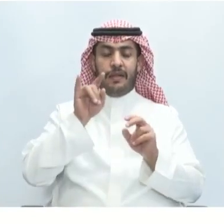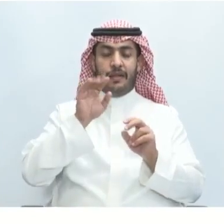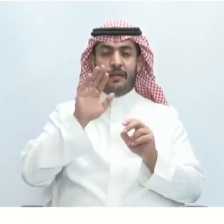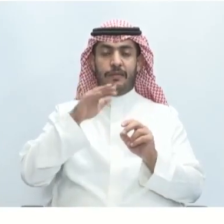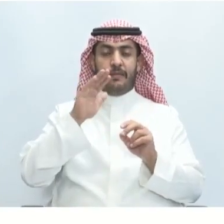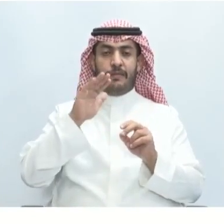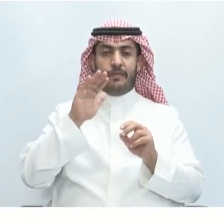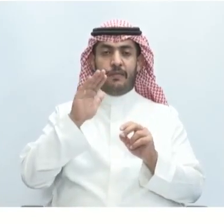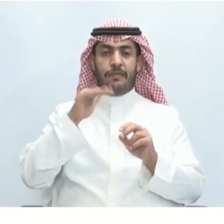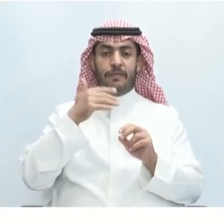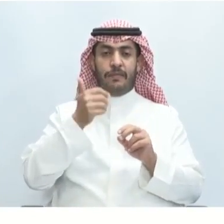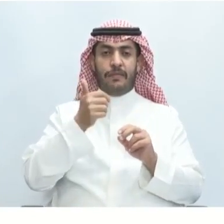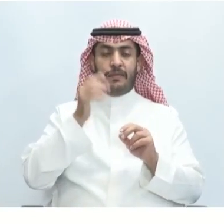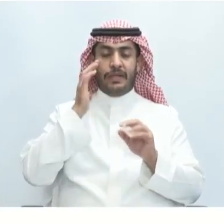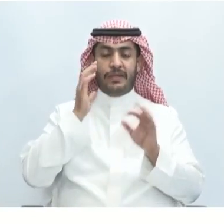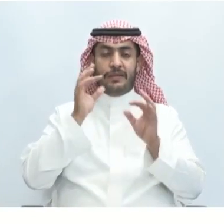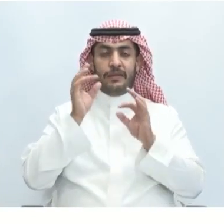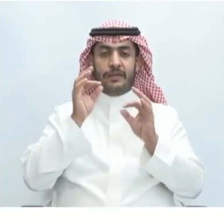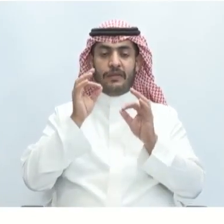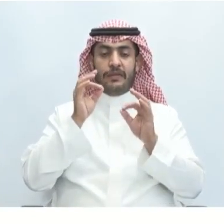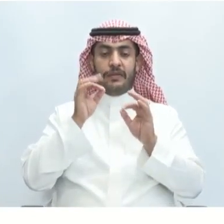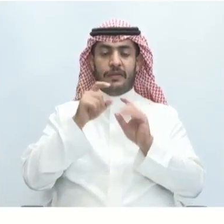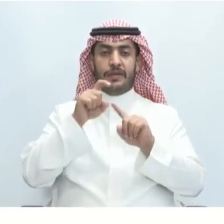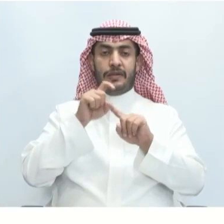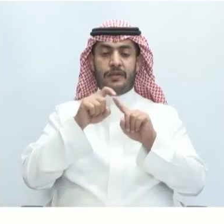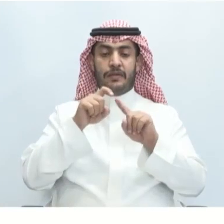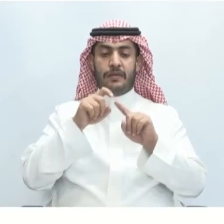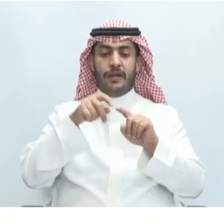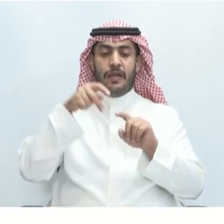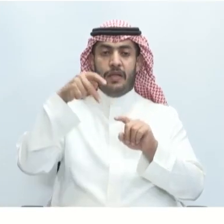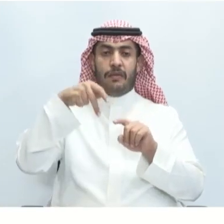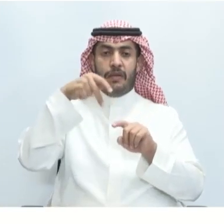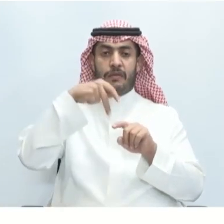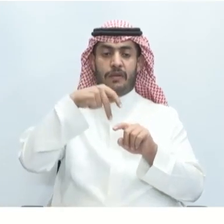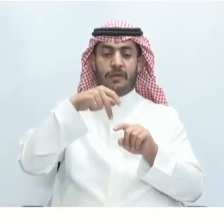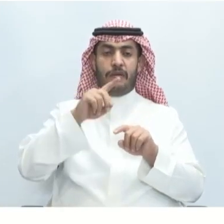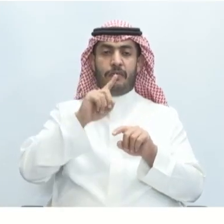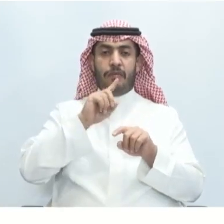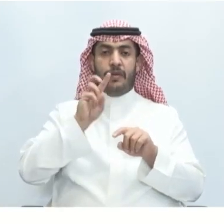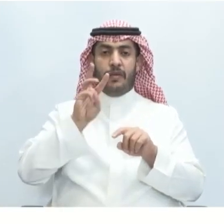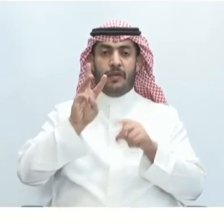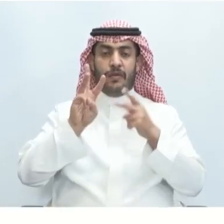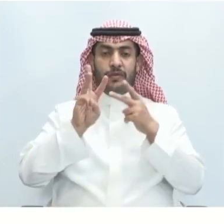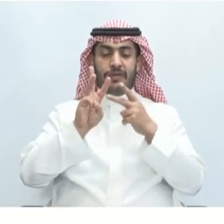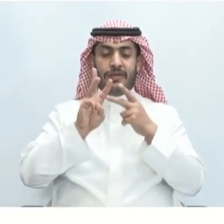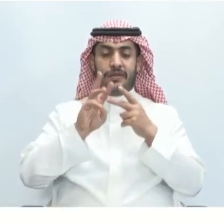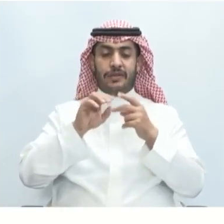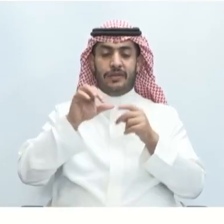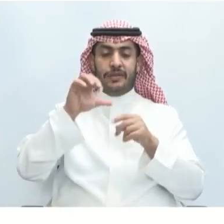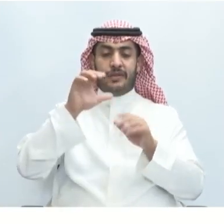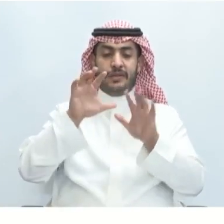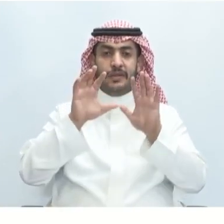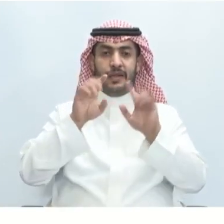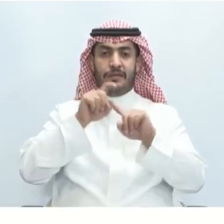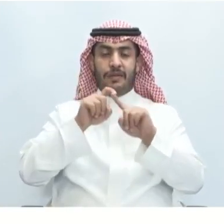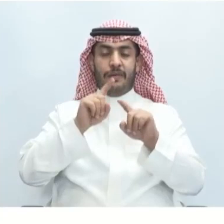سنقوم بتحديد سنلاحظ هنا في النسب 88 123 تسعين تسعه